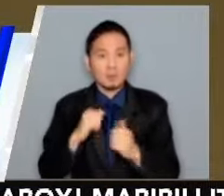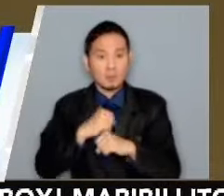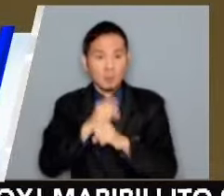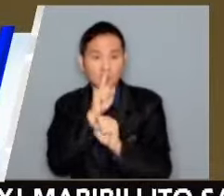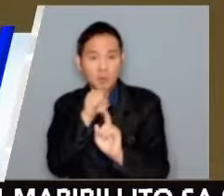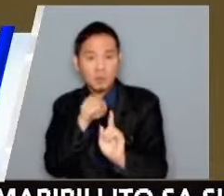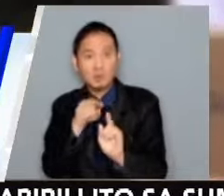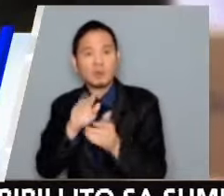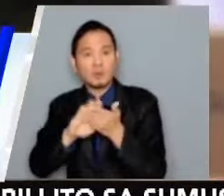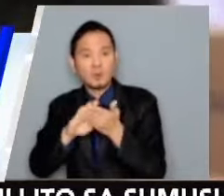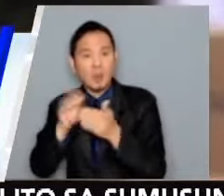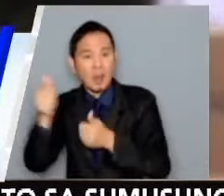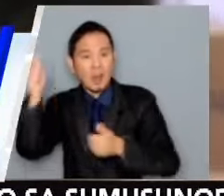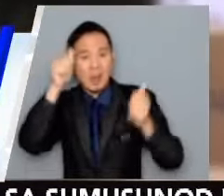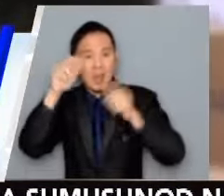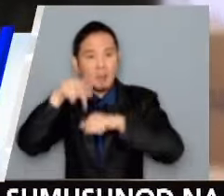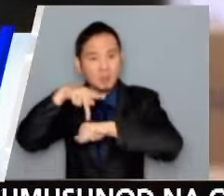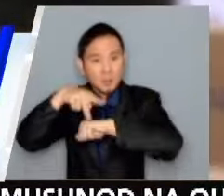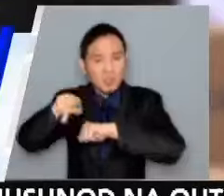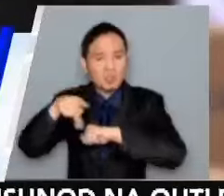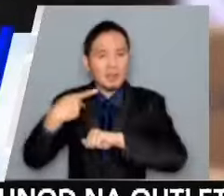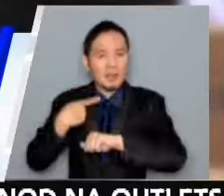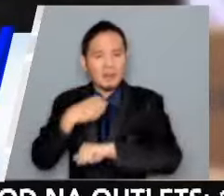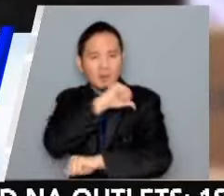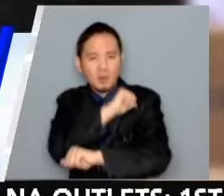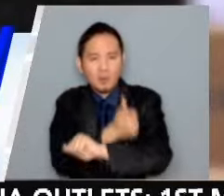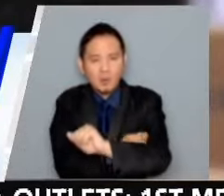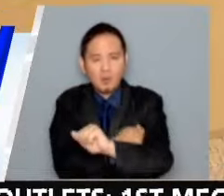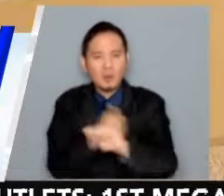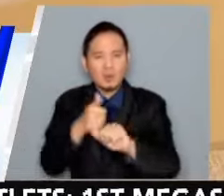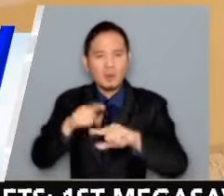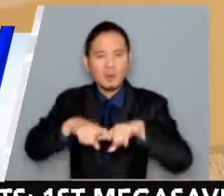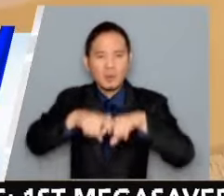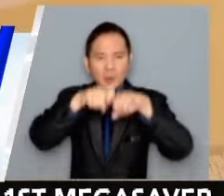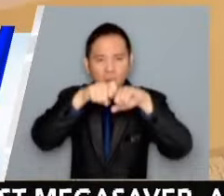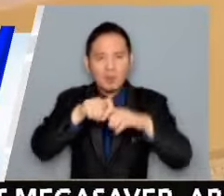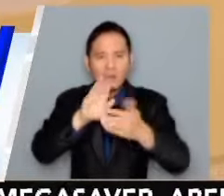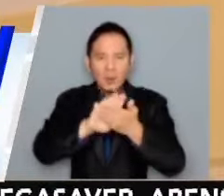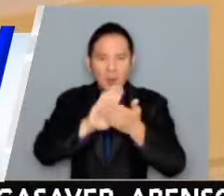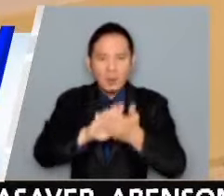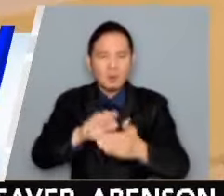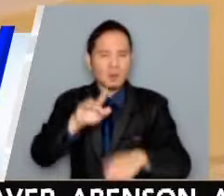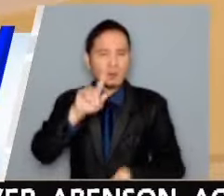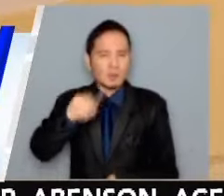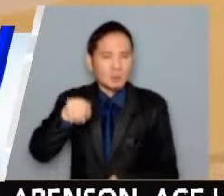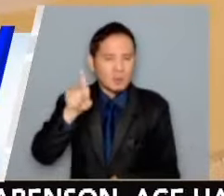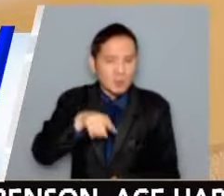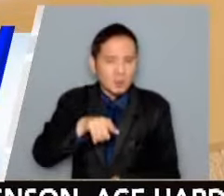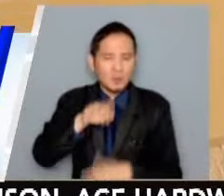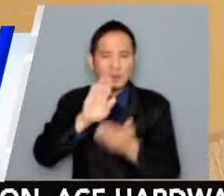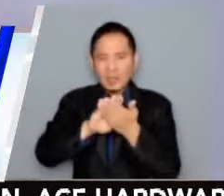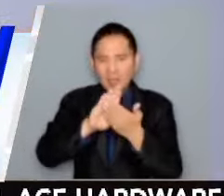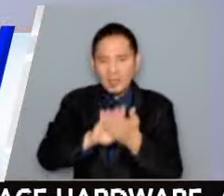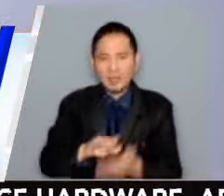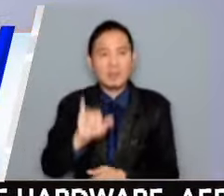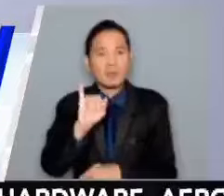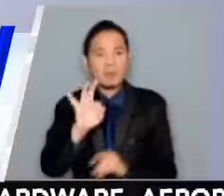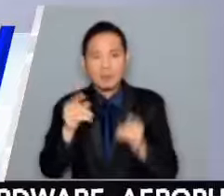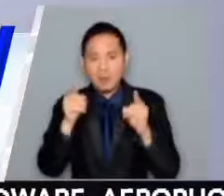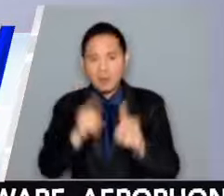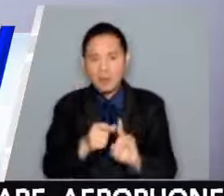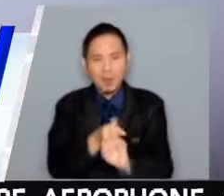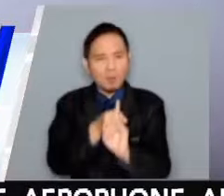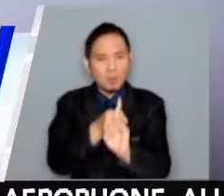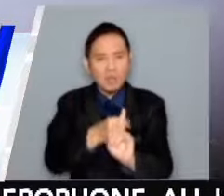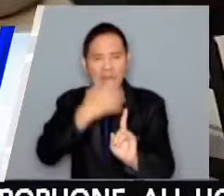heads, school division superintendents na suspendihin ang ating face-to-face classes kung sakali mang nakakaranas ng matinding init sa